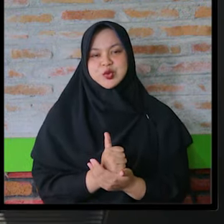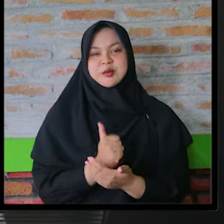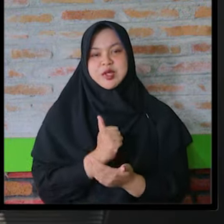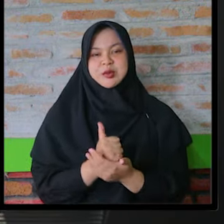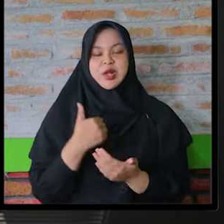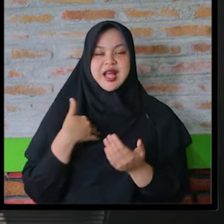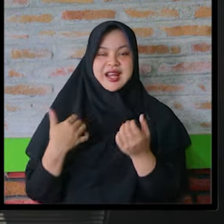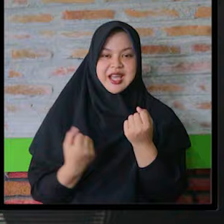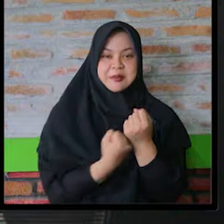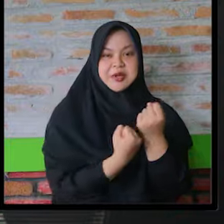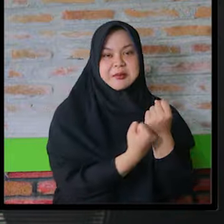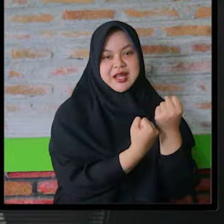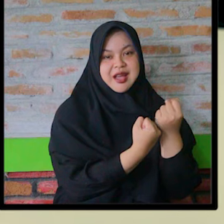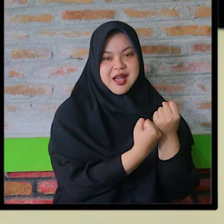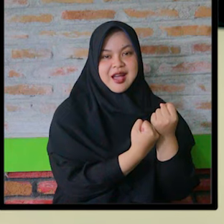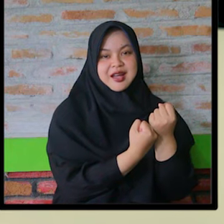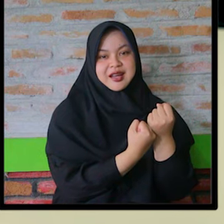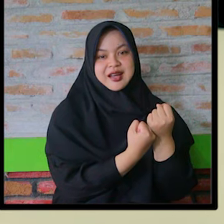kebihan